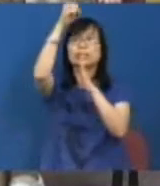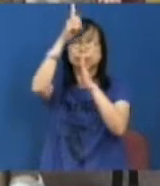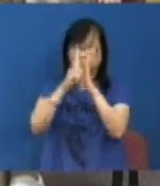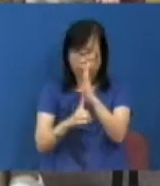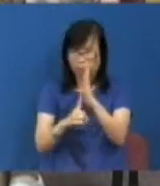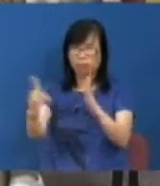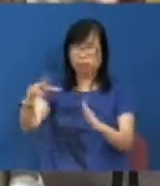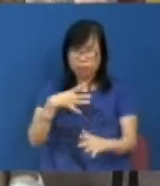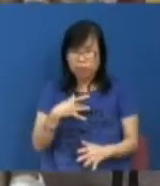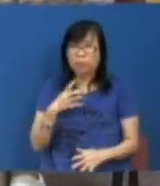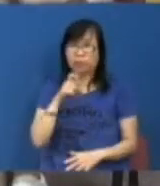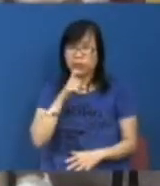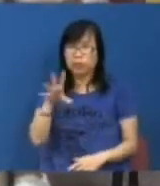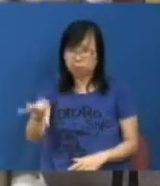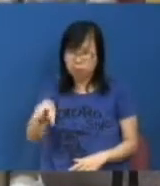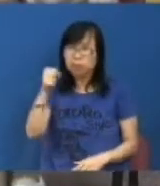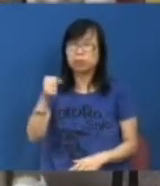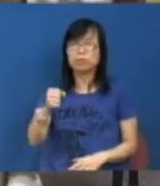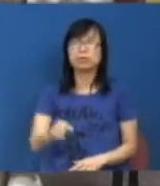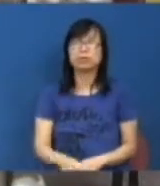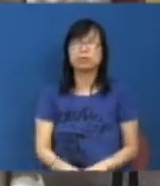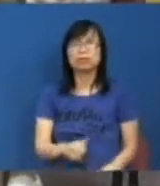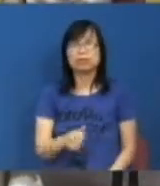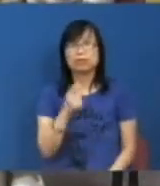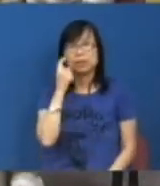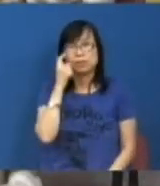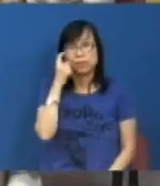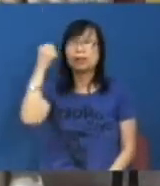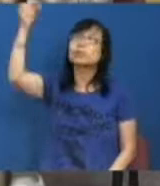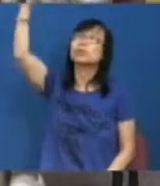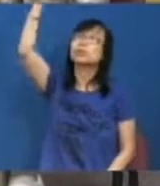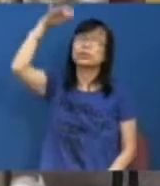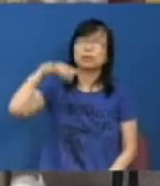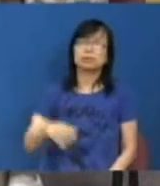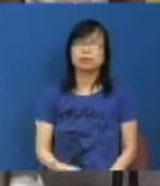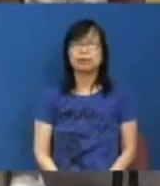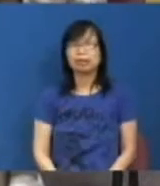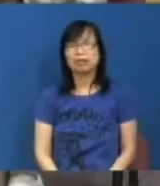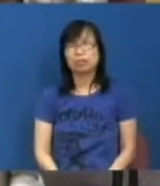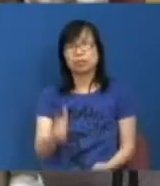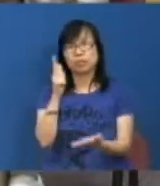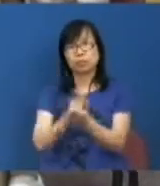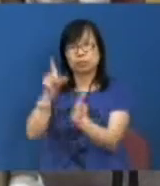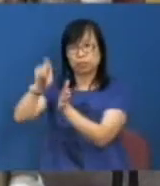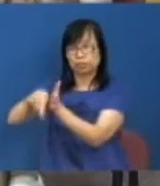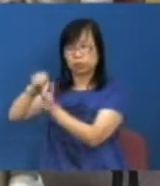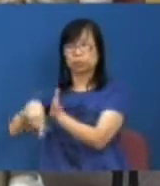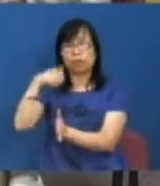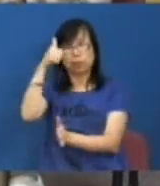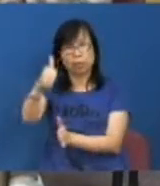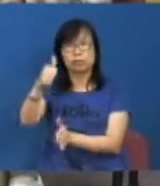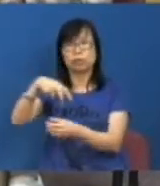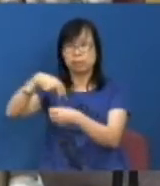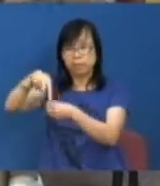有用的真的很有用 的。即係好，即係啲雨水嚟啫嘛。不過咁最緊要就是儲存得好，如果唔係就養